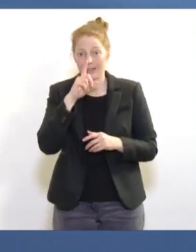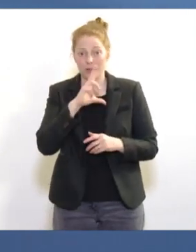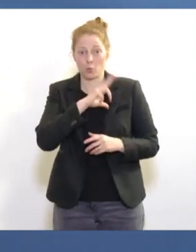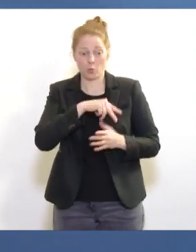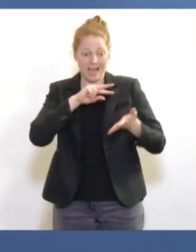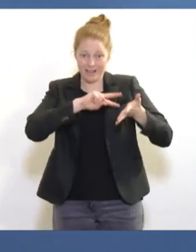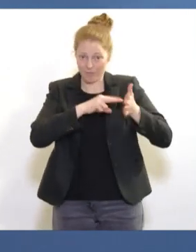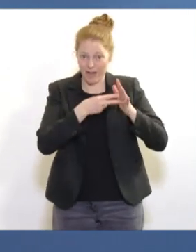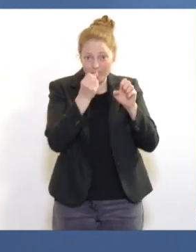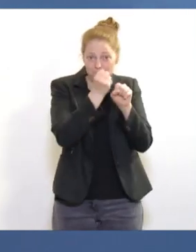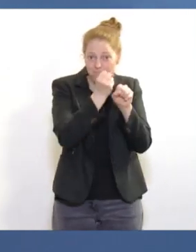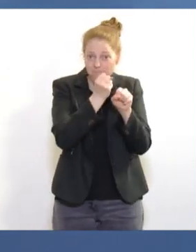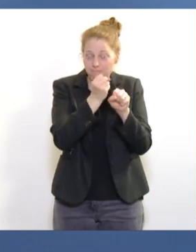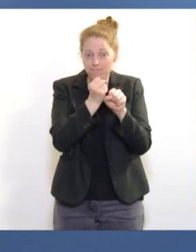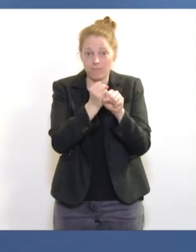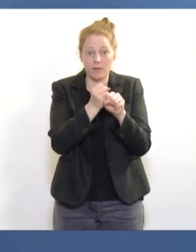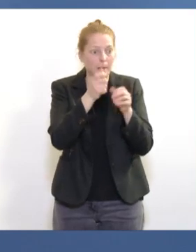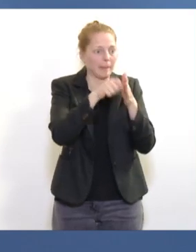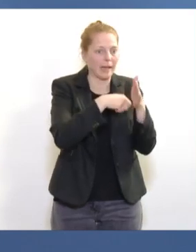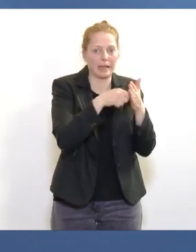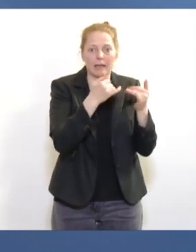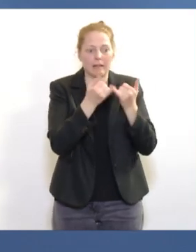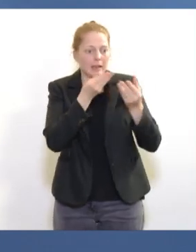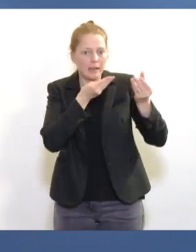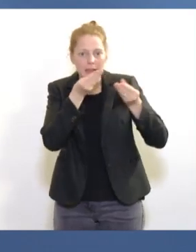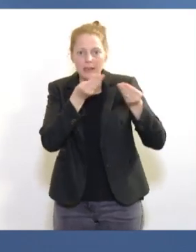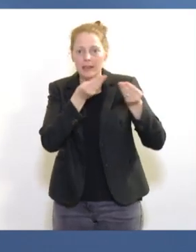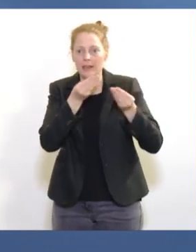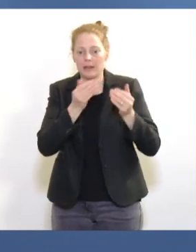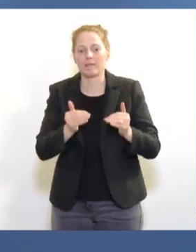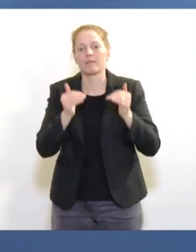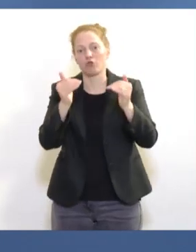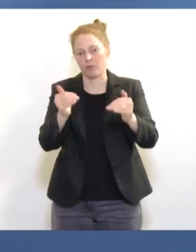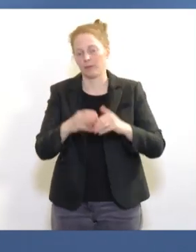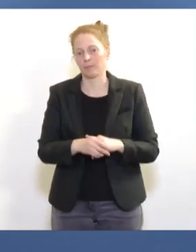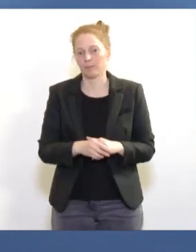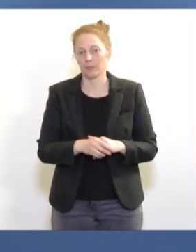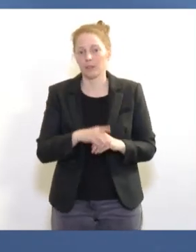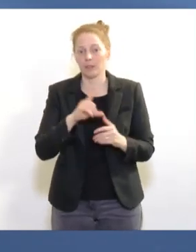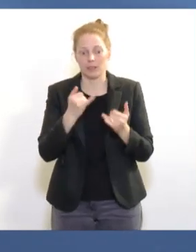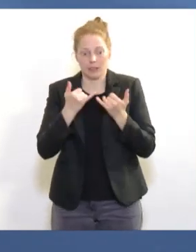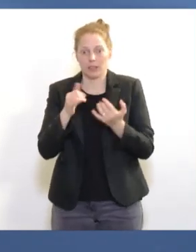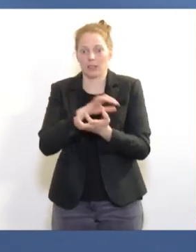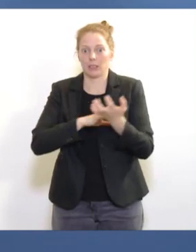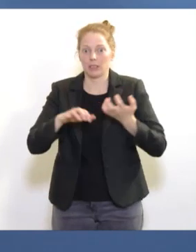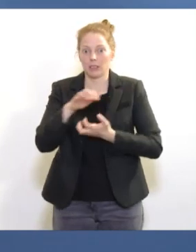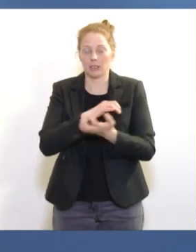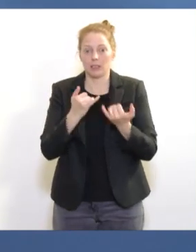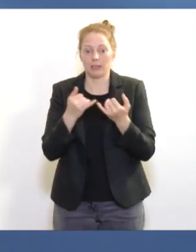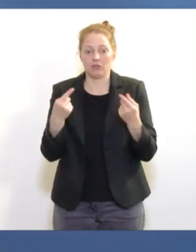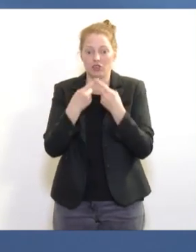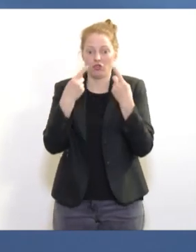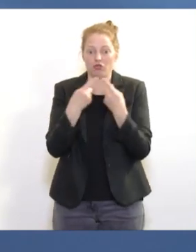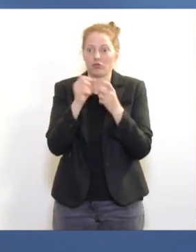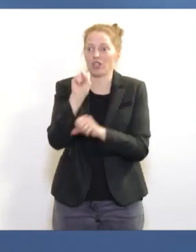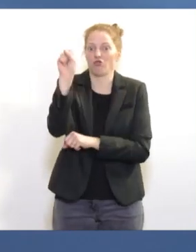wird und wo Parteien auf der Konsultation wären, für zu verhindern, dass wir mitten an der Krise an eine